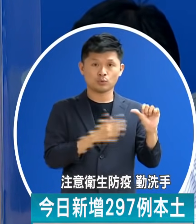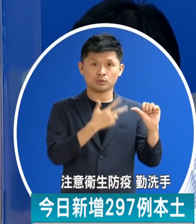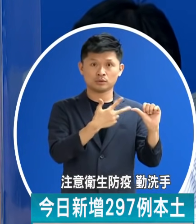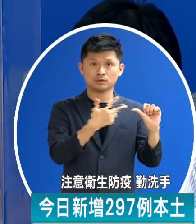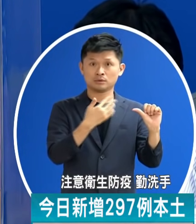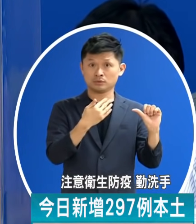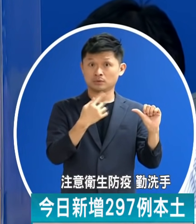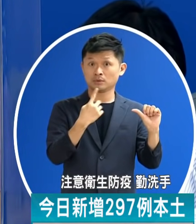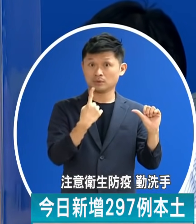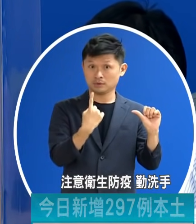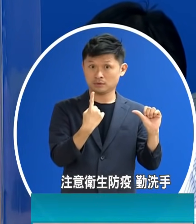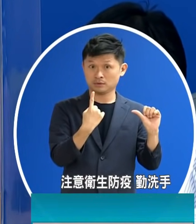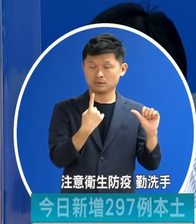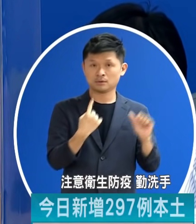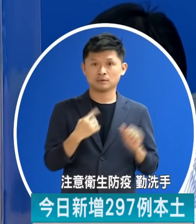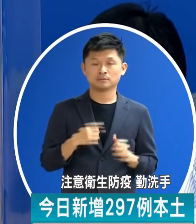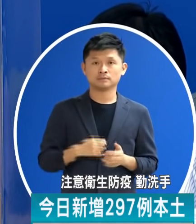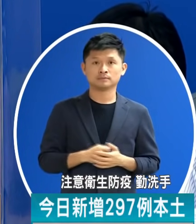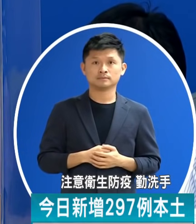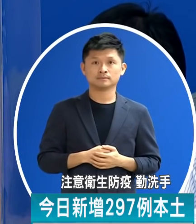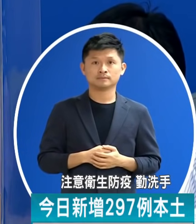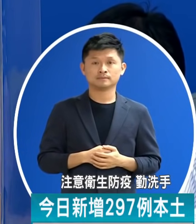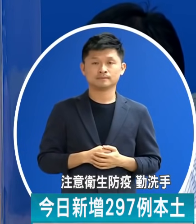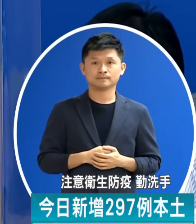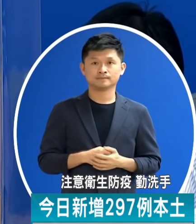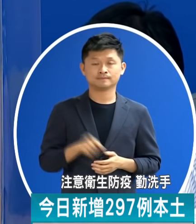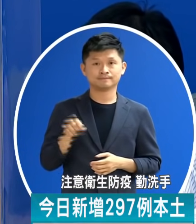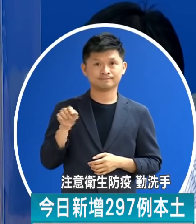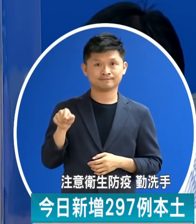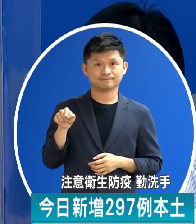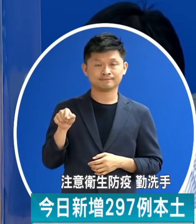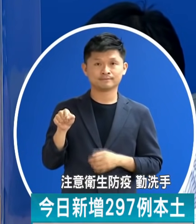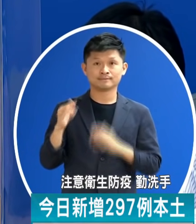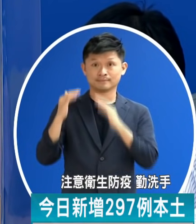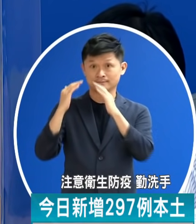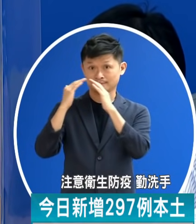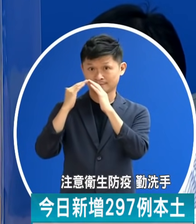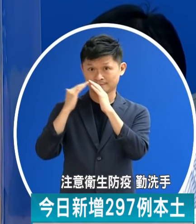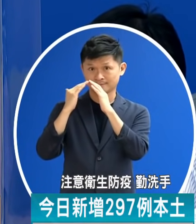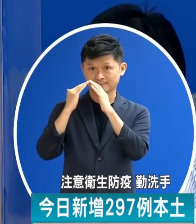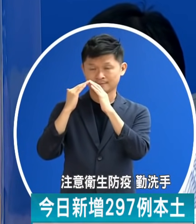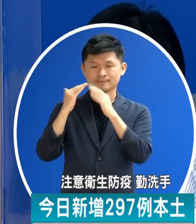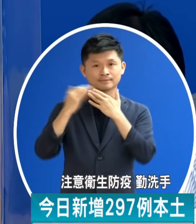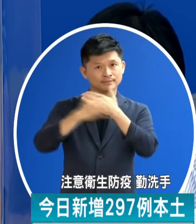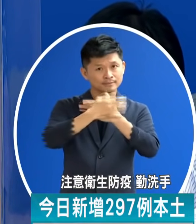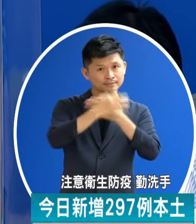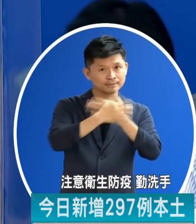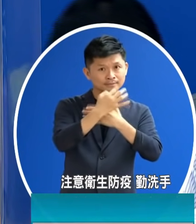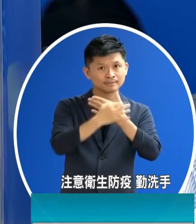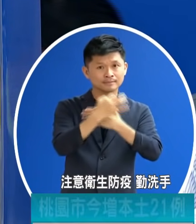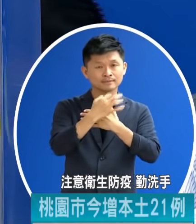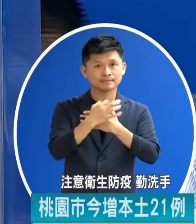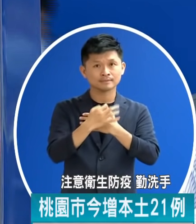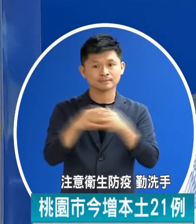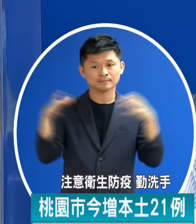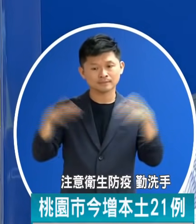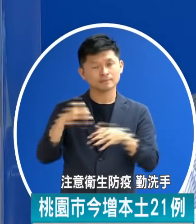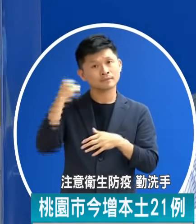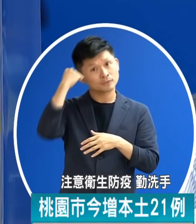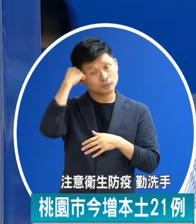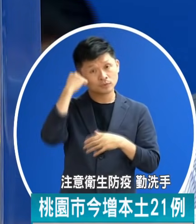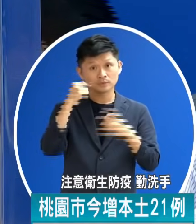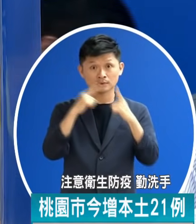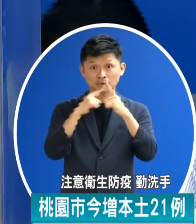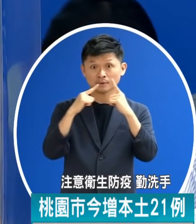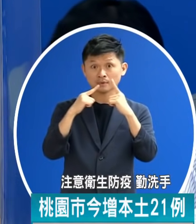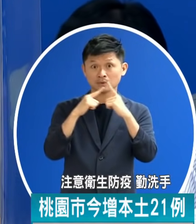5791哦。那这个个案因为他家里的亲友这边有同住的家人有